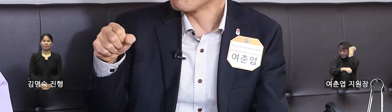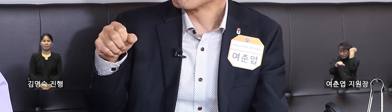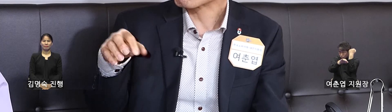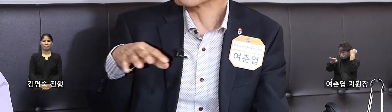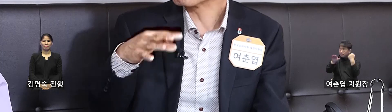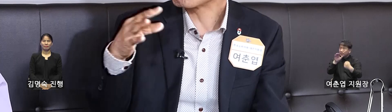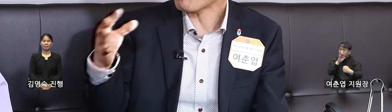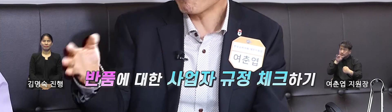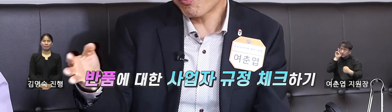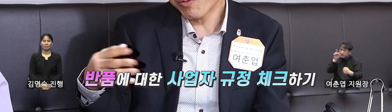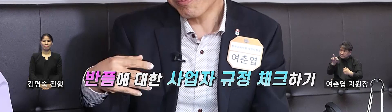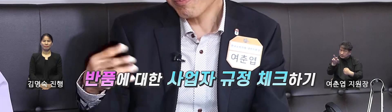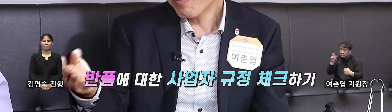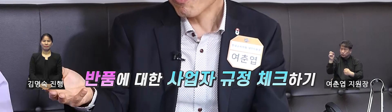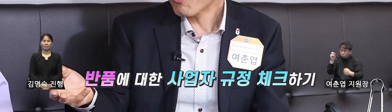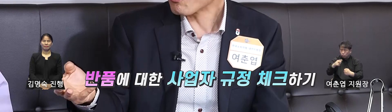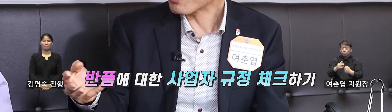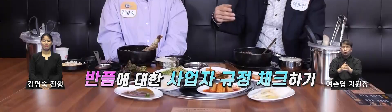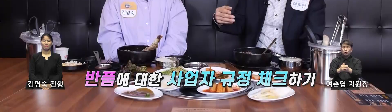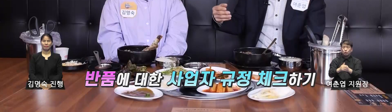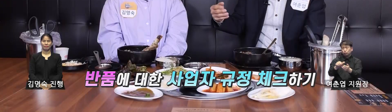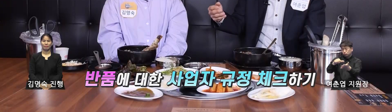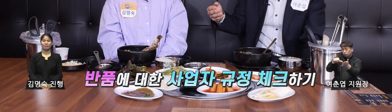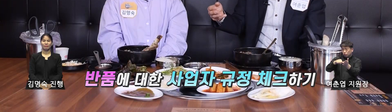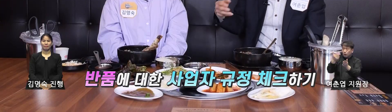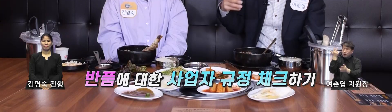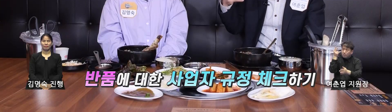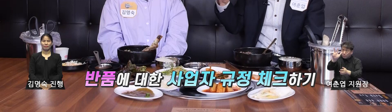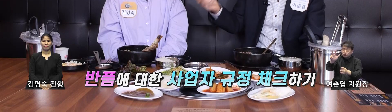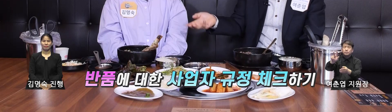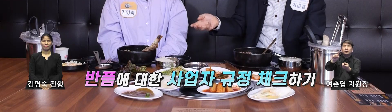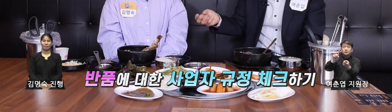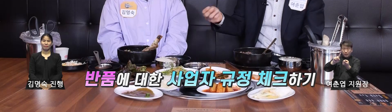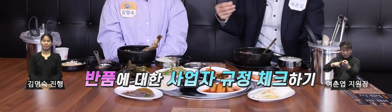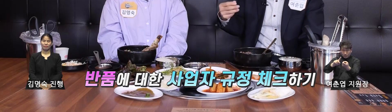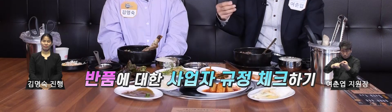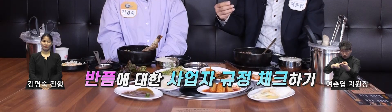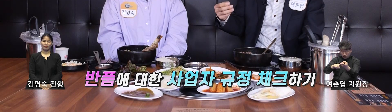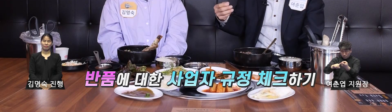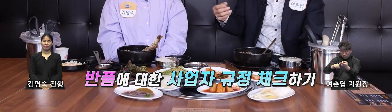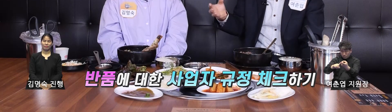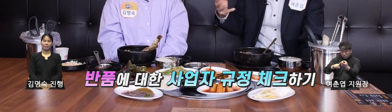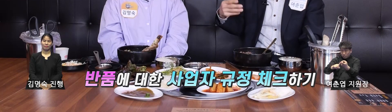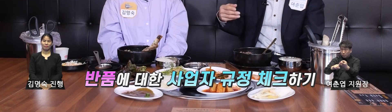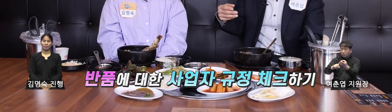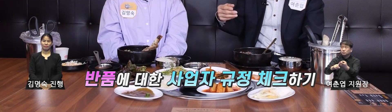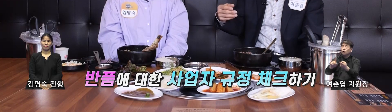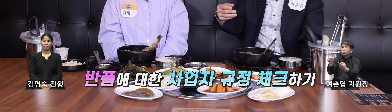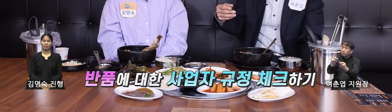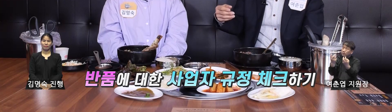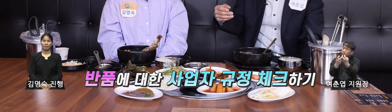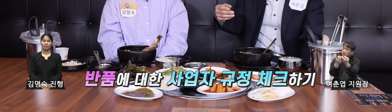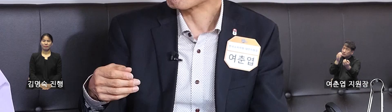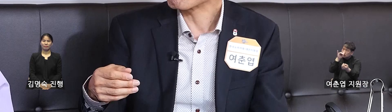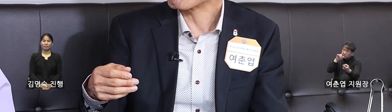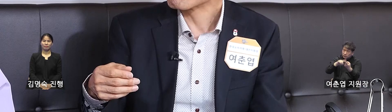충족하는지 또는 반품과 관련된 어떤 사업자의 그 규정은 어떻게 되는지 체크를